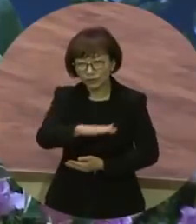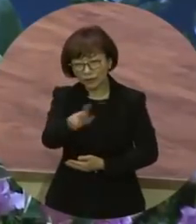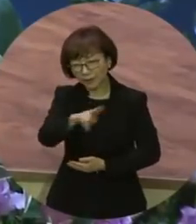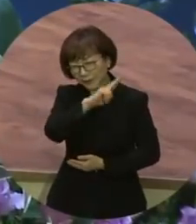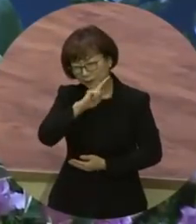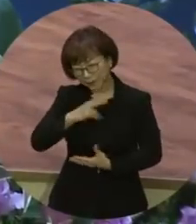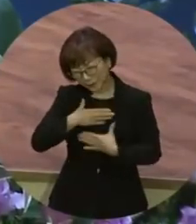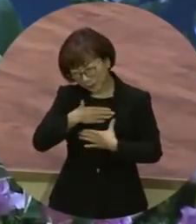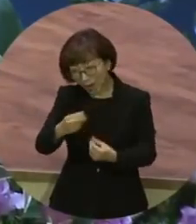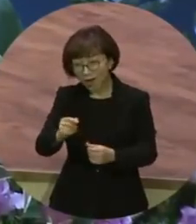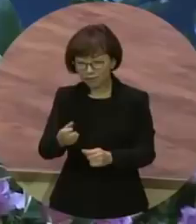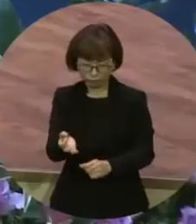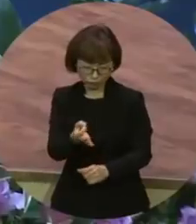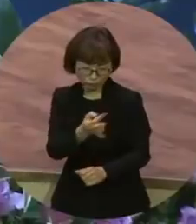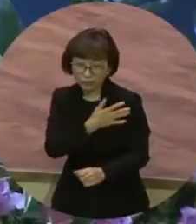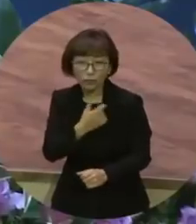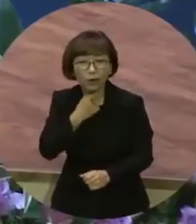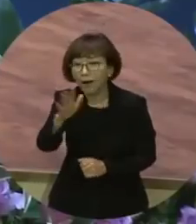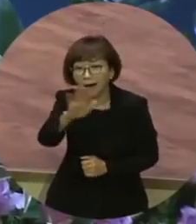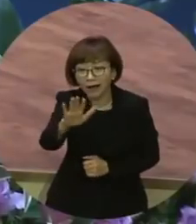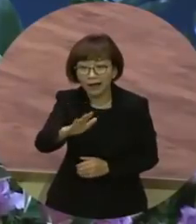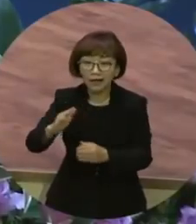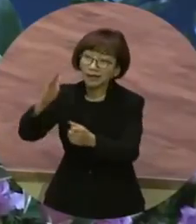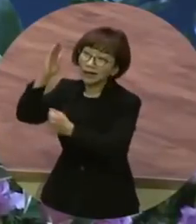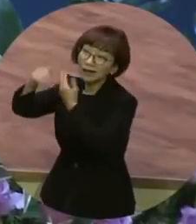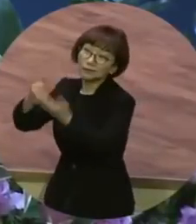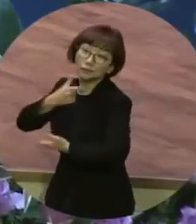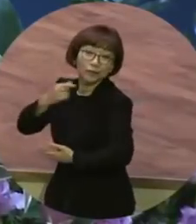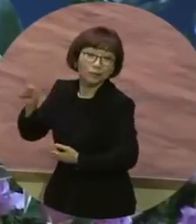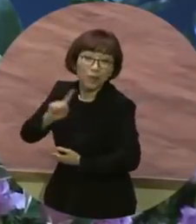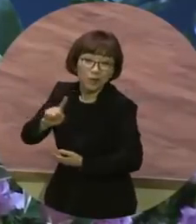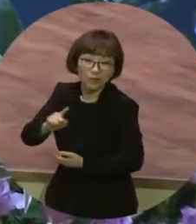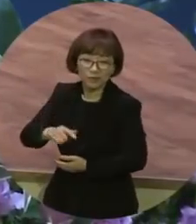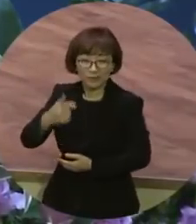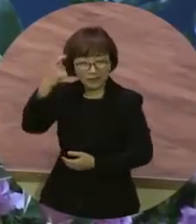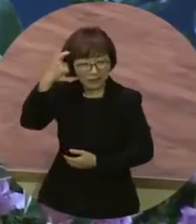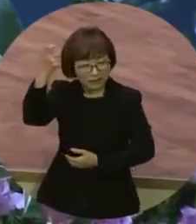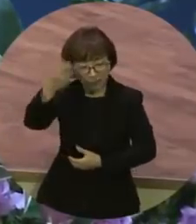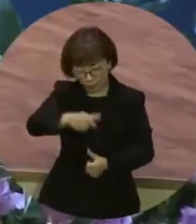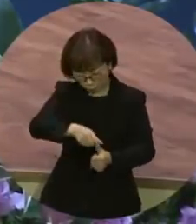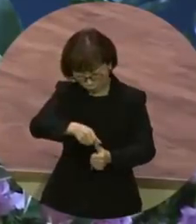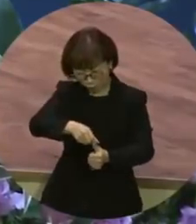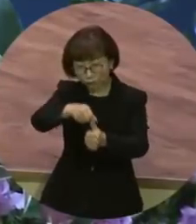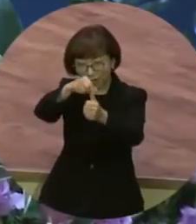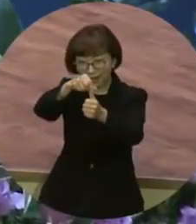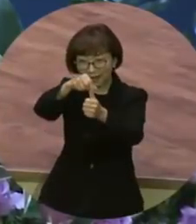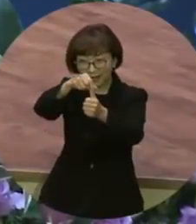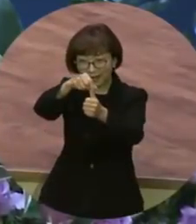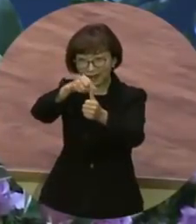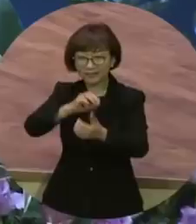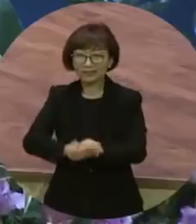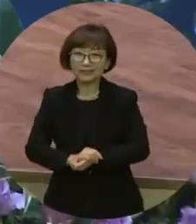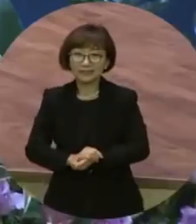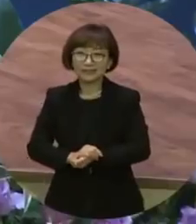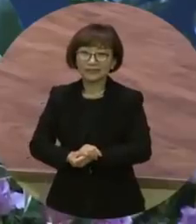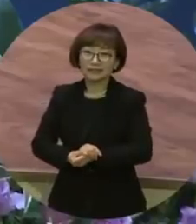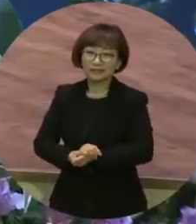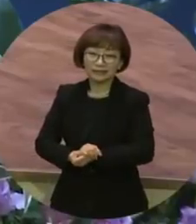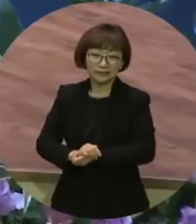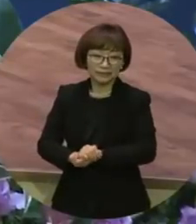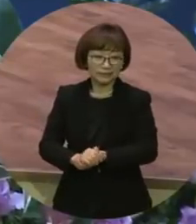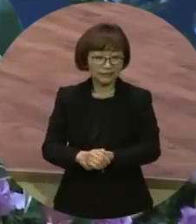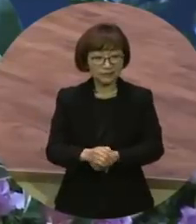아니잖아요. 하나님의 소원은 영혼 구원입니다. 지구 전체보다 하나님은 한 영혼 돌아오는 게 소중하다